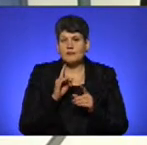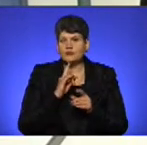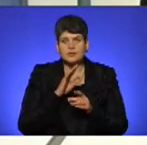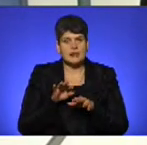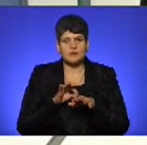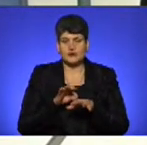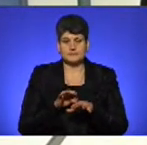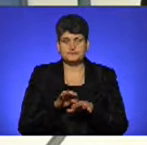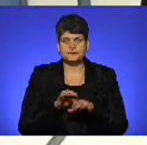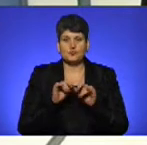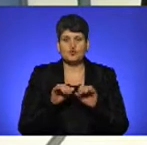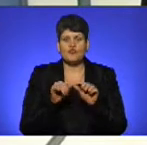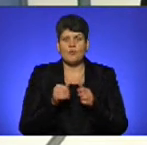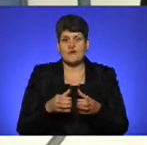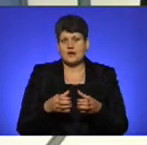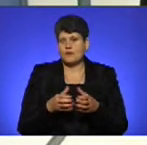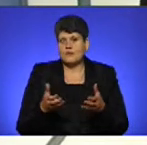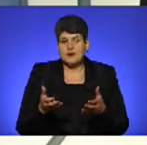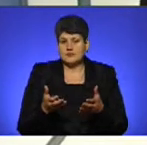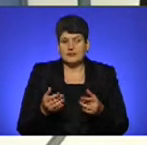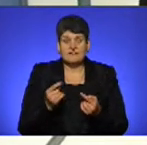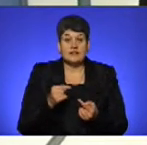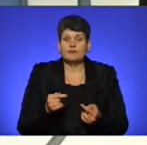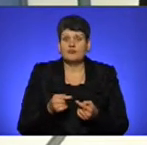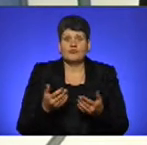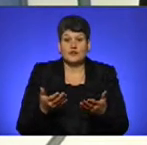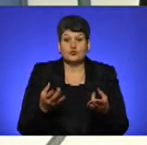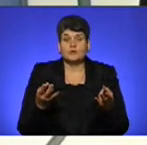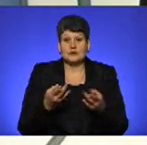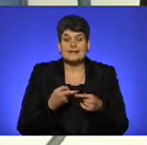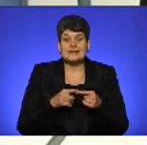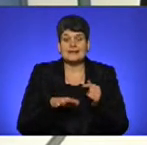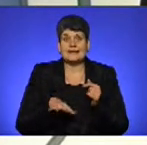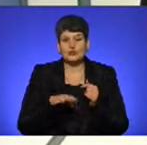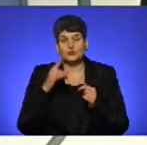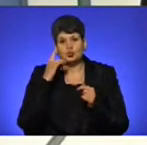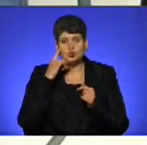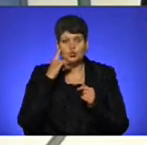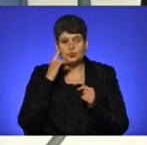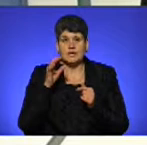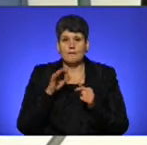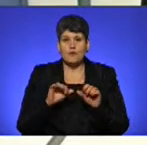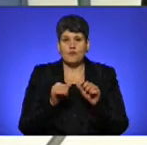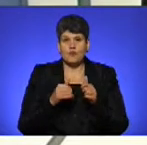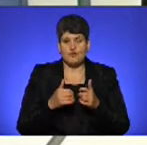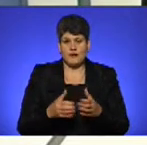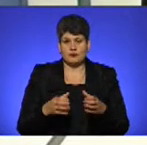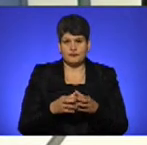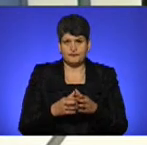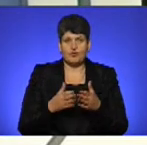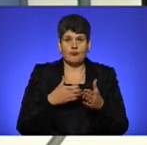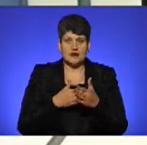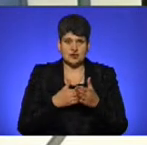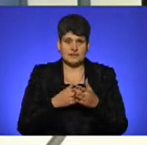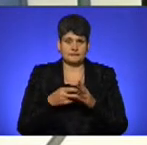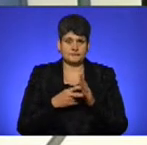процедуру формування громад. І, відповідно, необхідно на цій території думати про формування громад у межах перспективного плану. Тобто